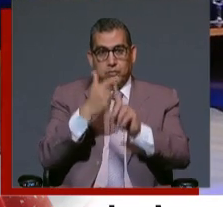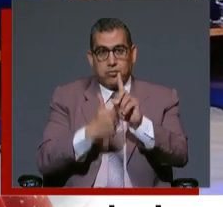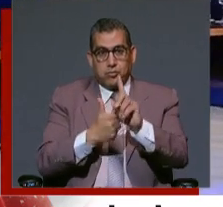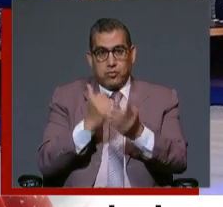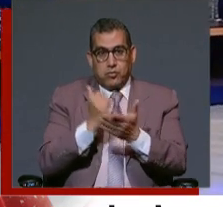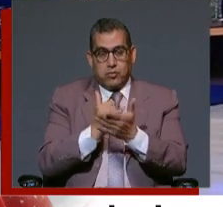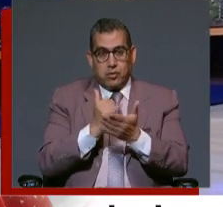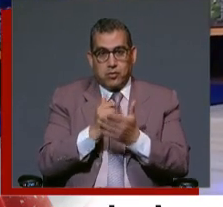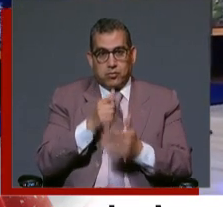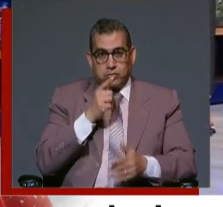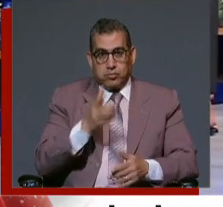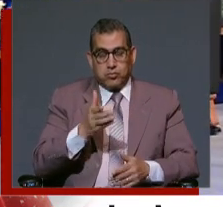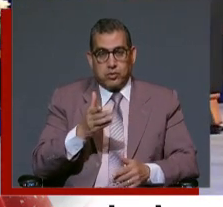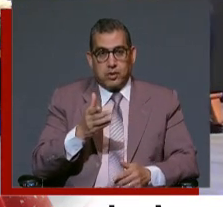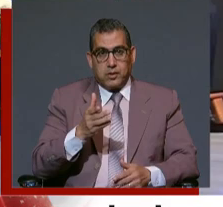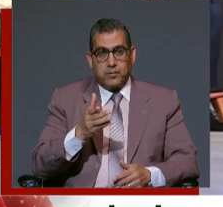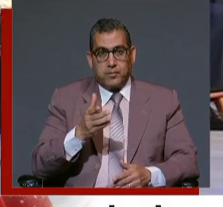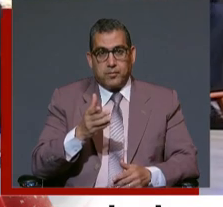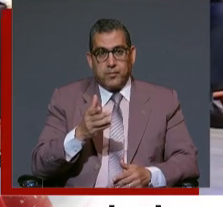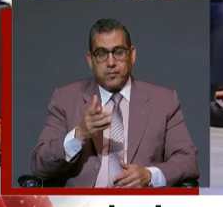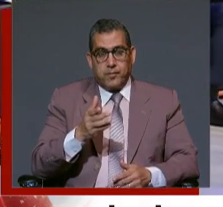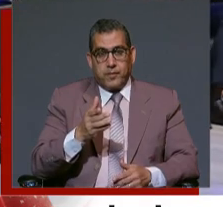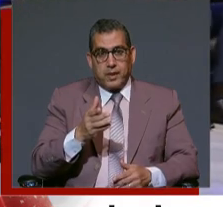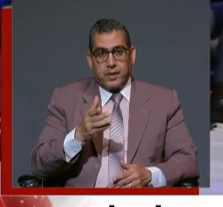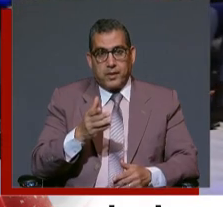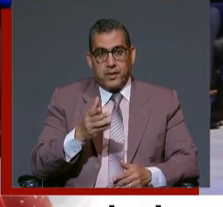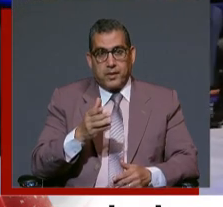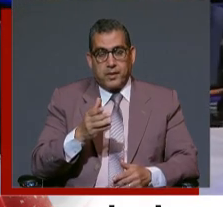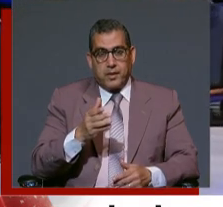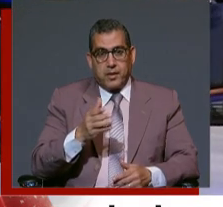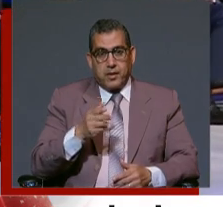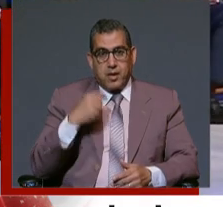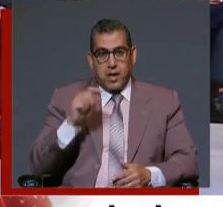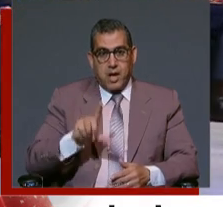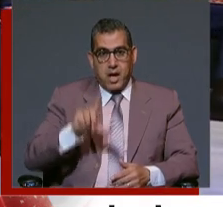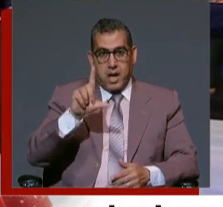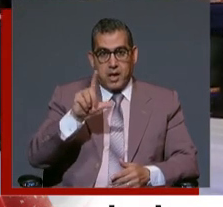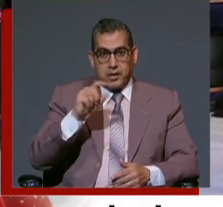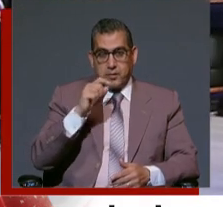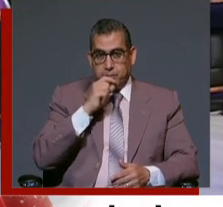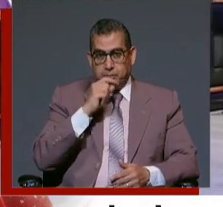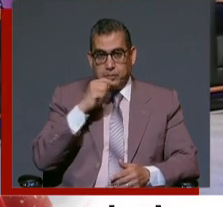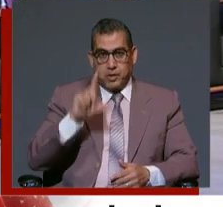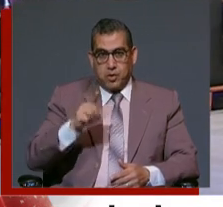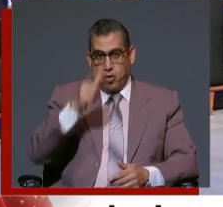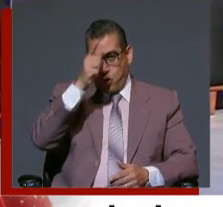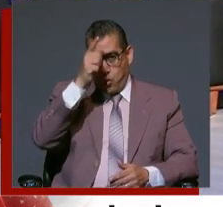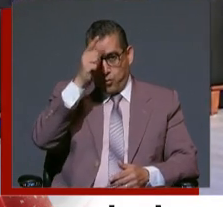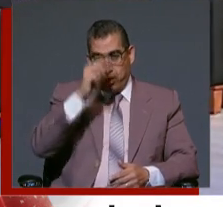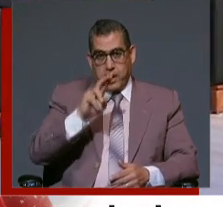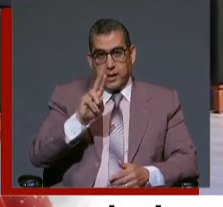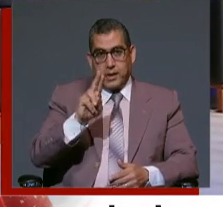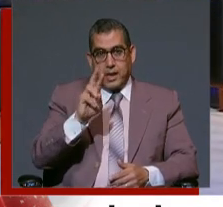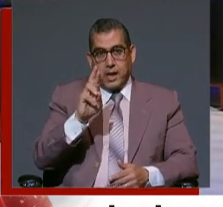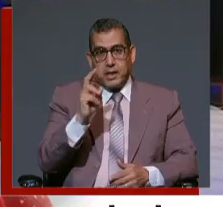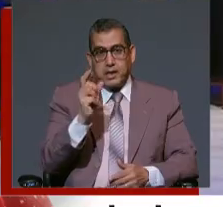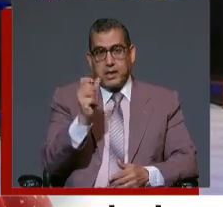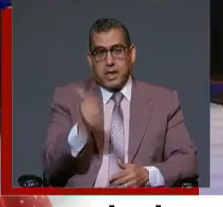صاحبة الفخامة السيد سالموا حسن رئيسة جمهورية تنزانيا الاتحادية،